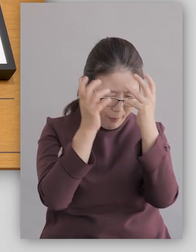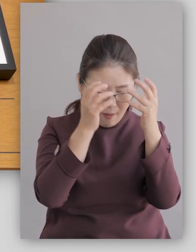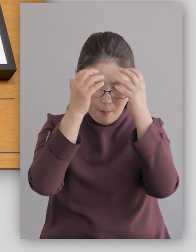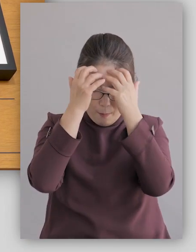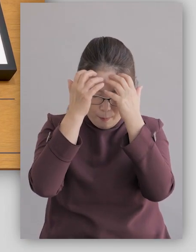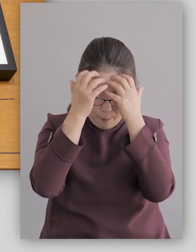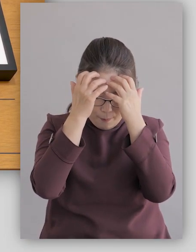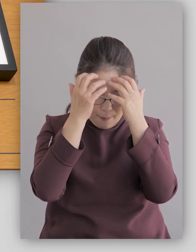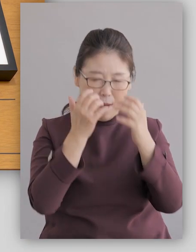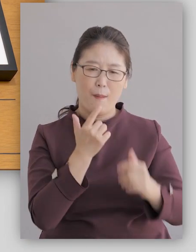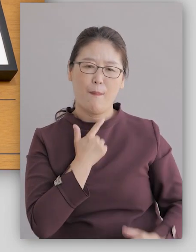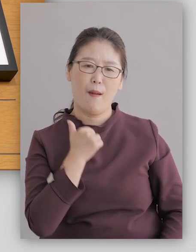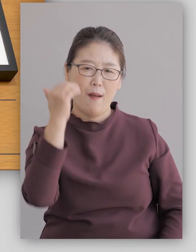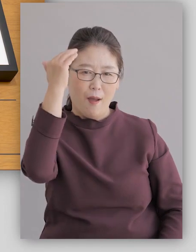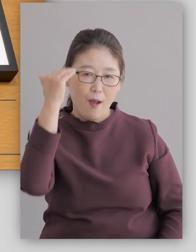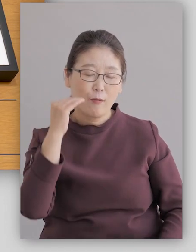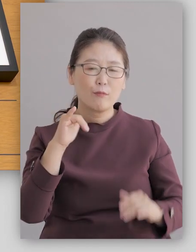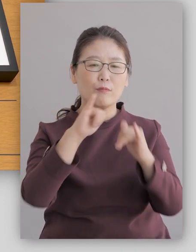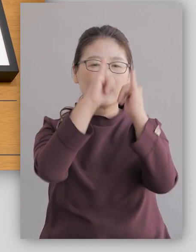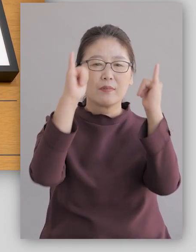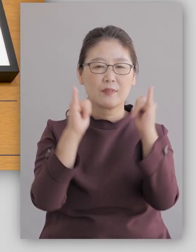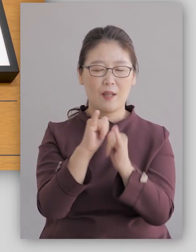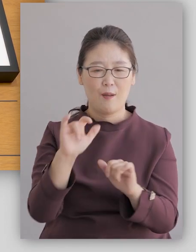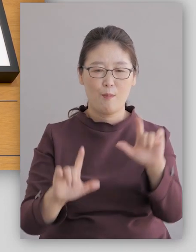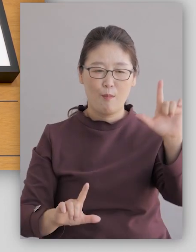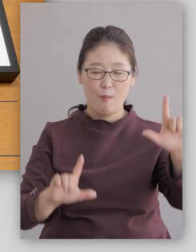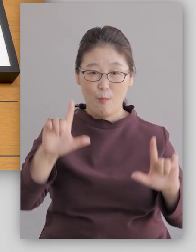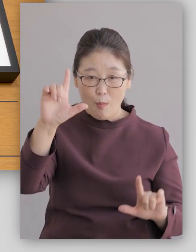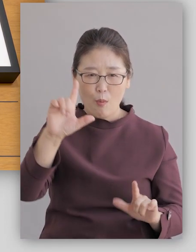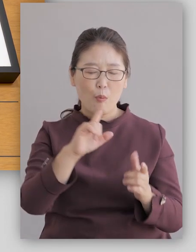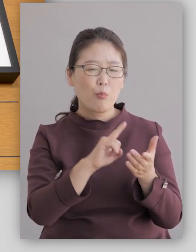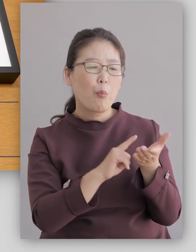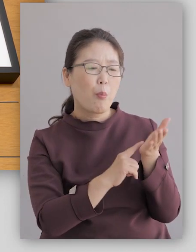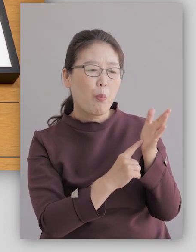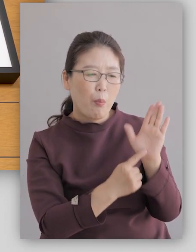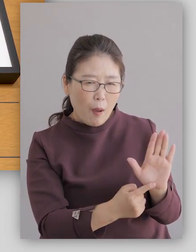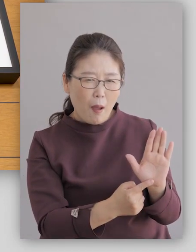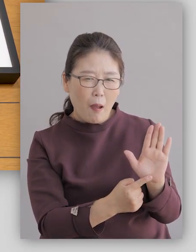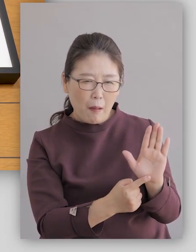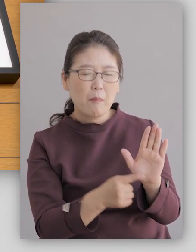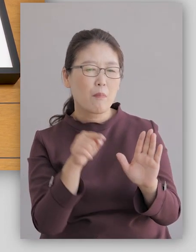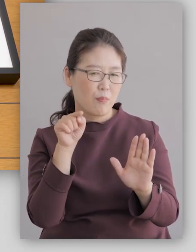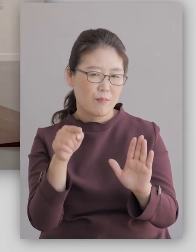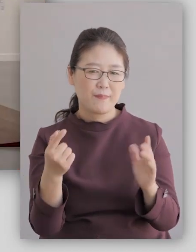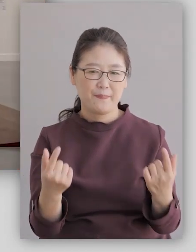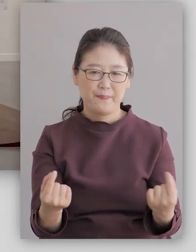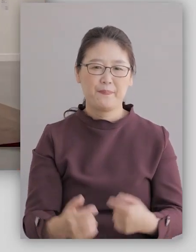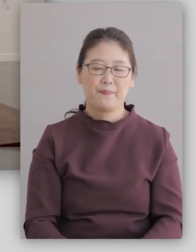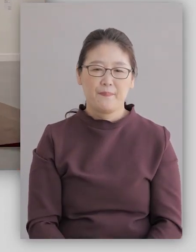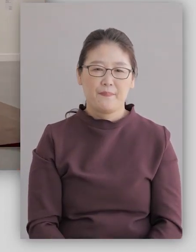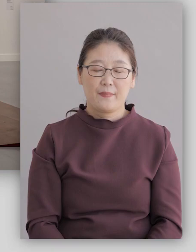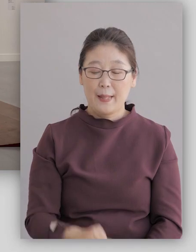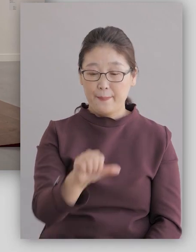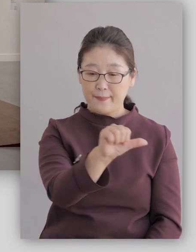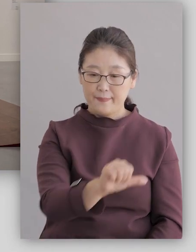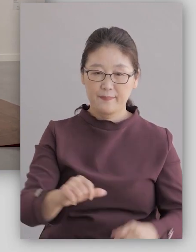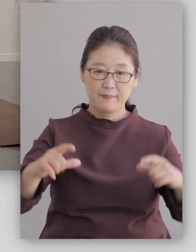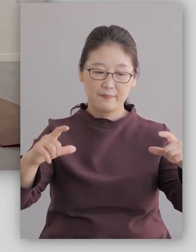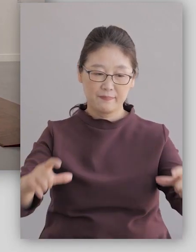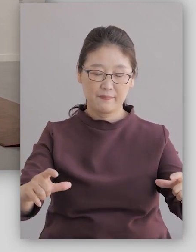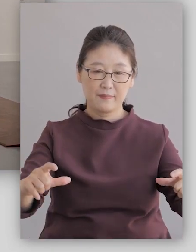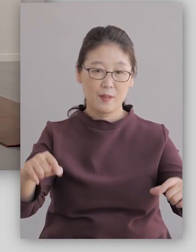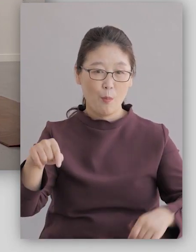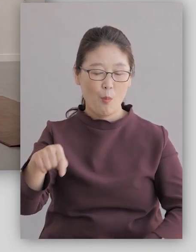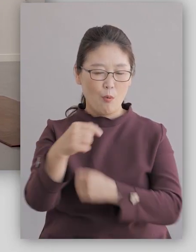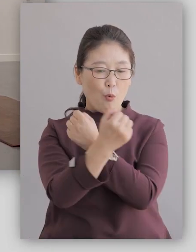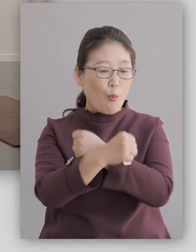한국 사회를 한 단면을 보여주는 대표적인 이미지 표상으로 볼 수 있겠습니다. 아시아에서는